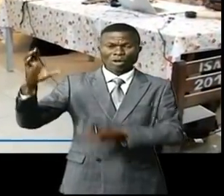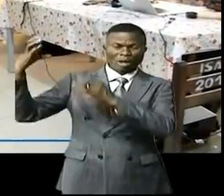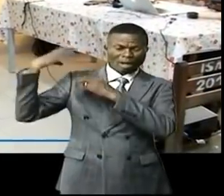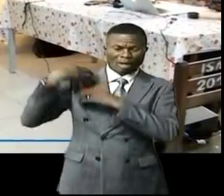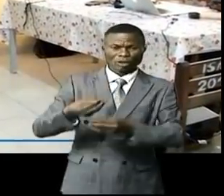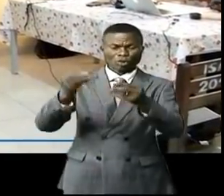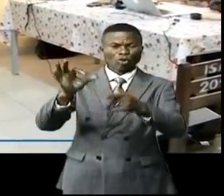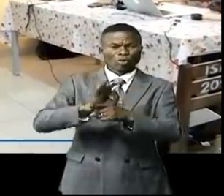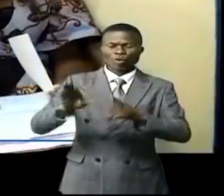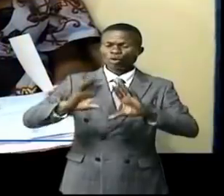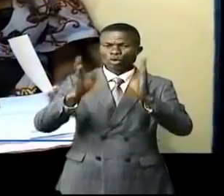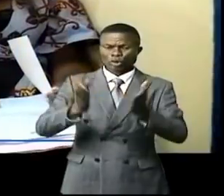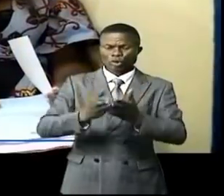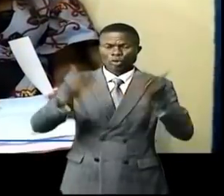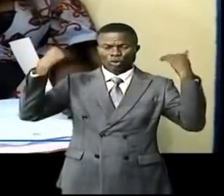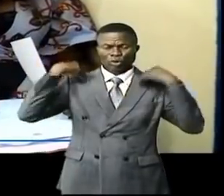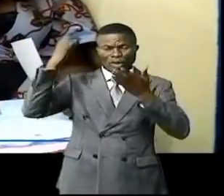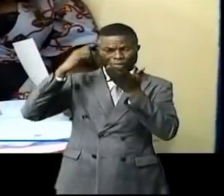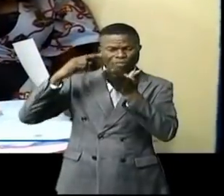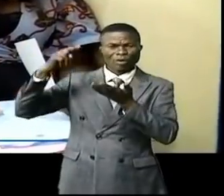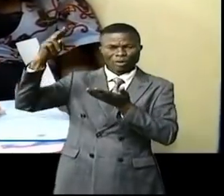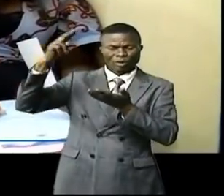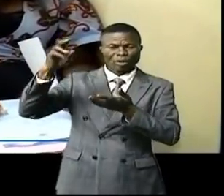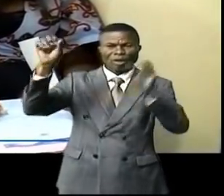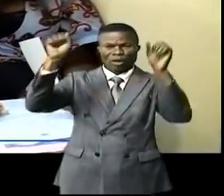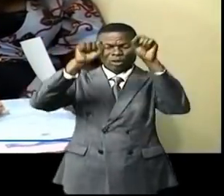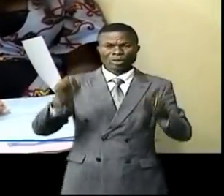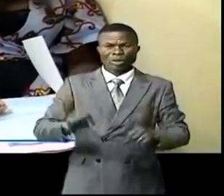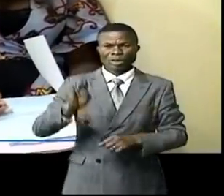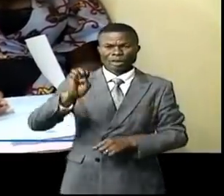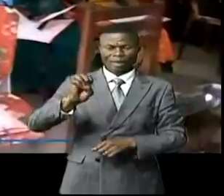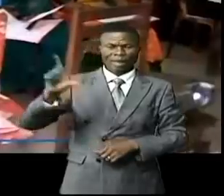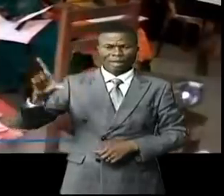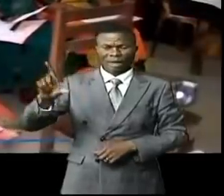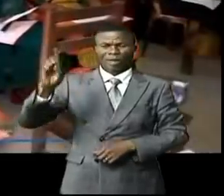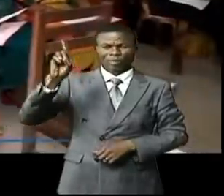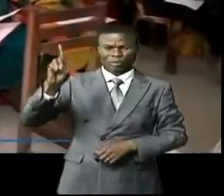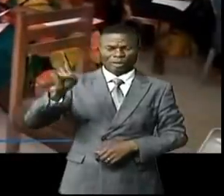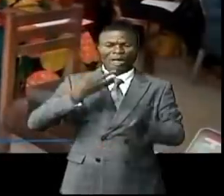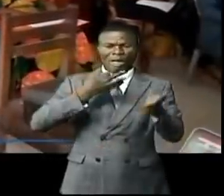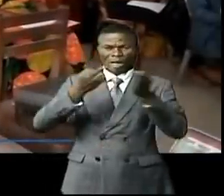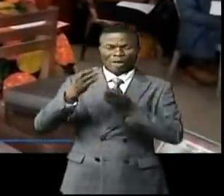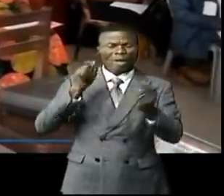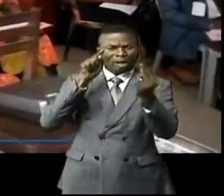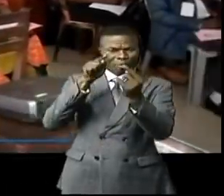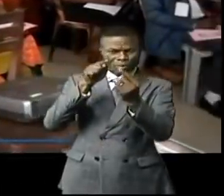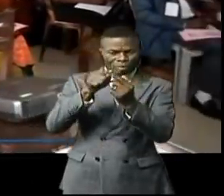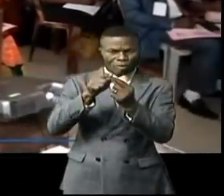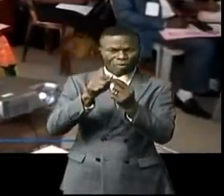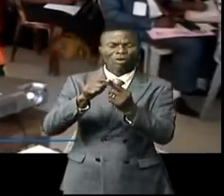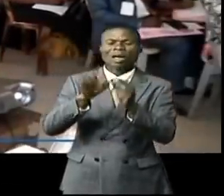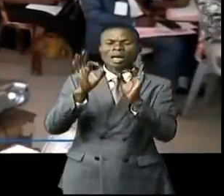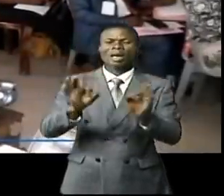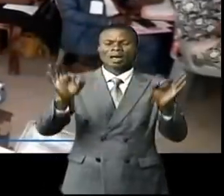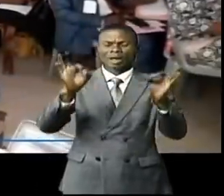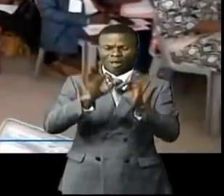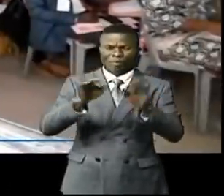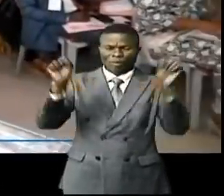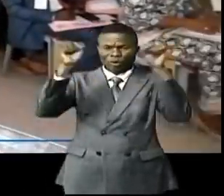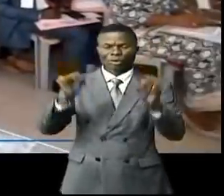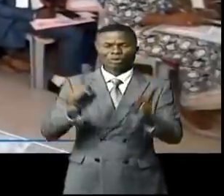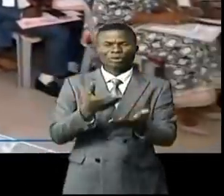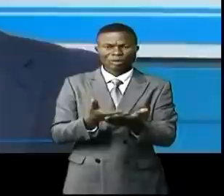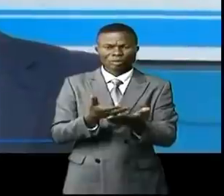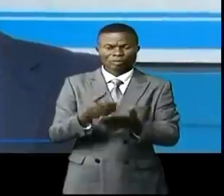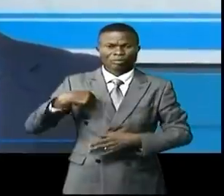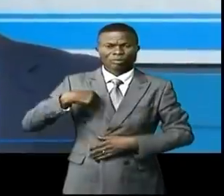former tous les corps académiques sur les systèmes LMD, a expliqué l'objectif et l'importance de ce système.